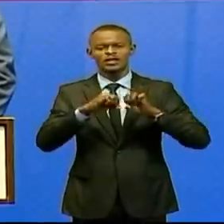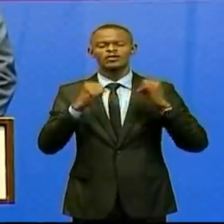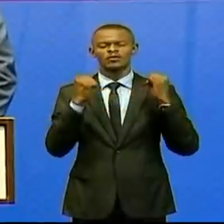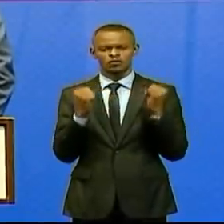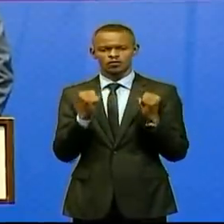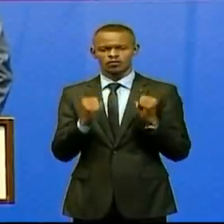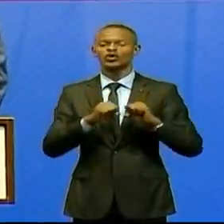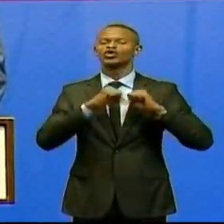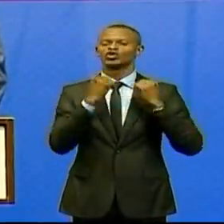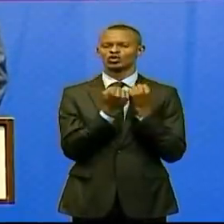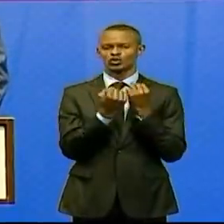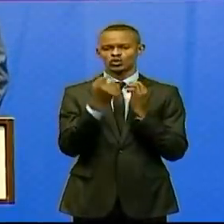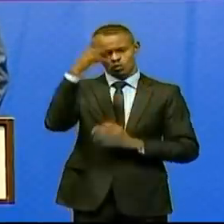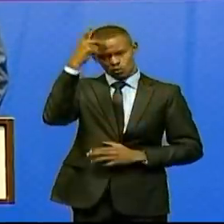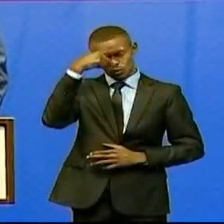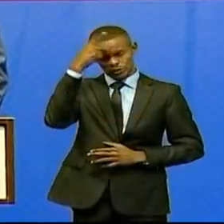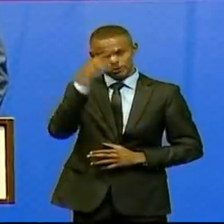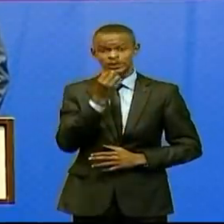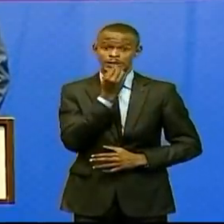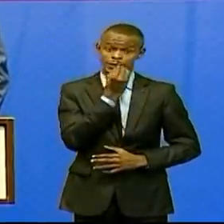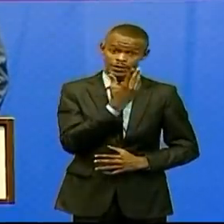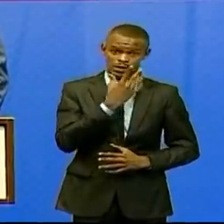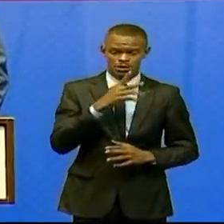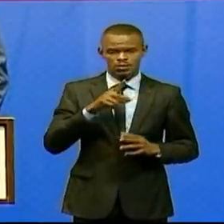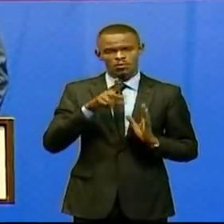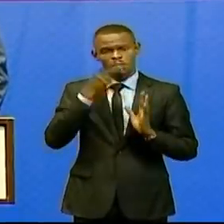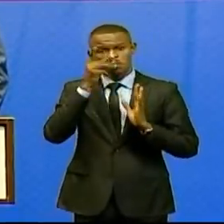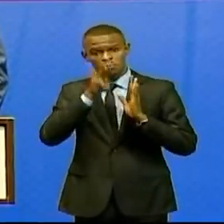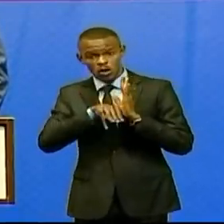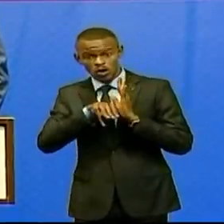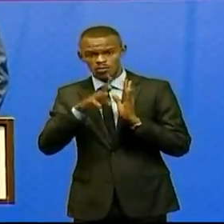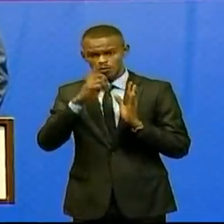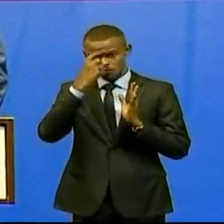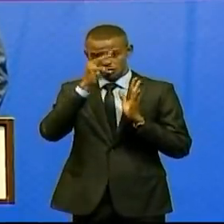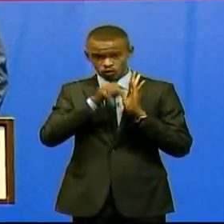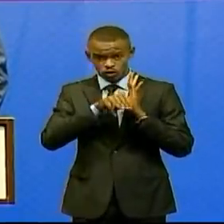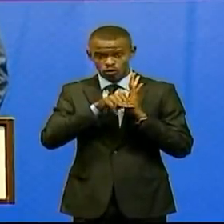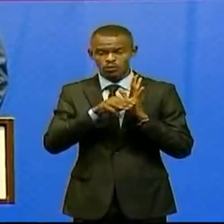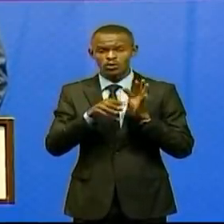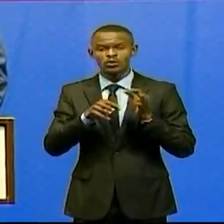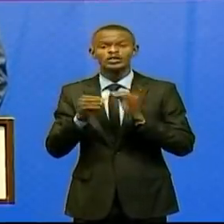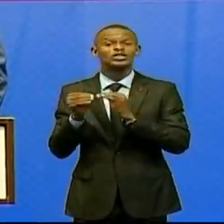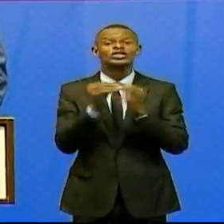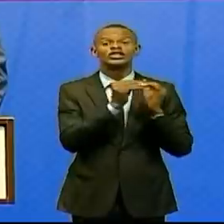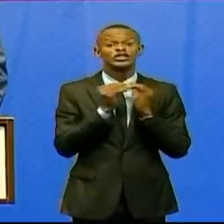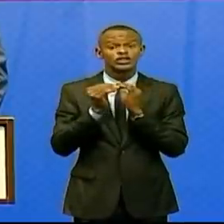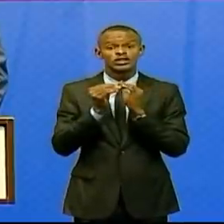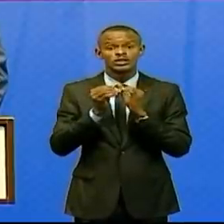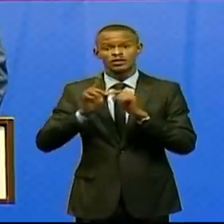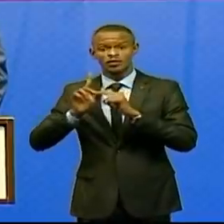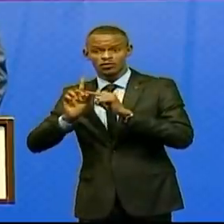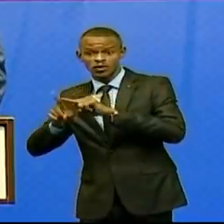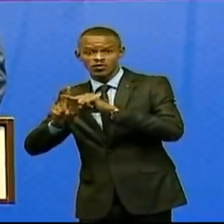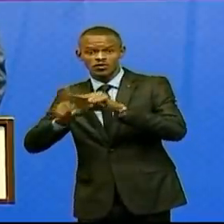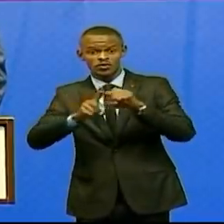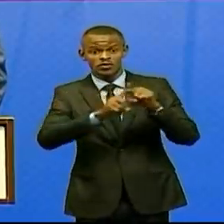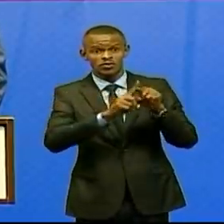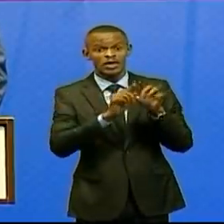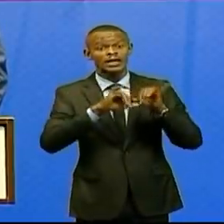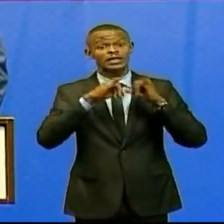Parlement, le gouvernement, le pouvoir judiciaire ainsi que toutes les autres institutions impliquées